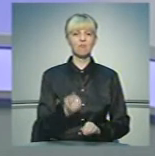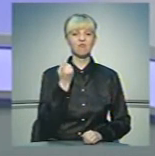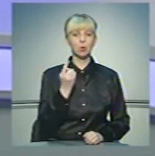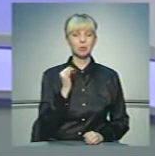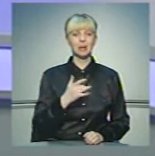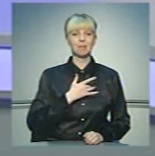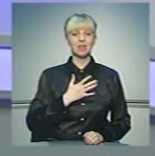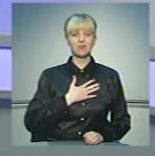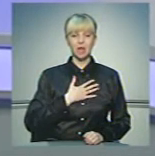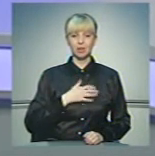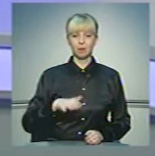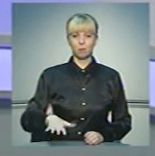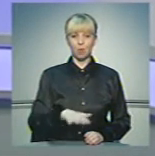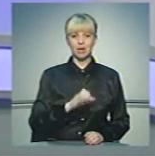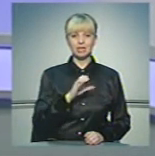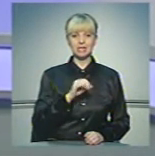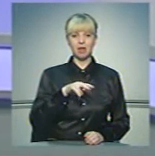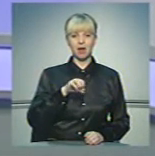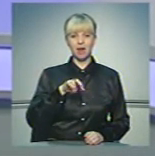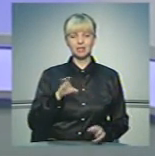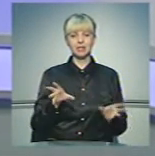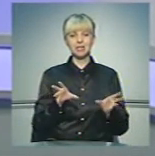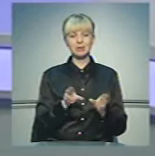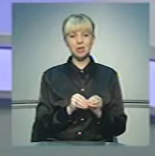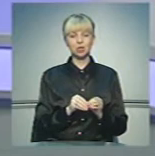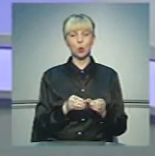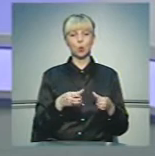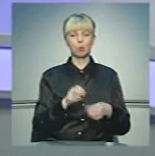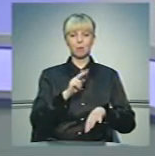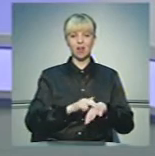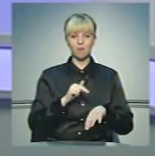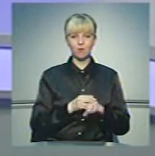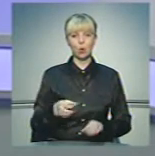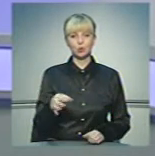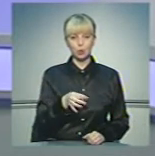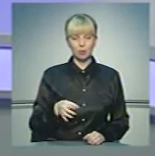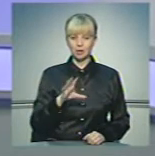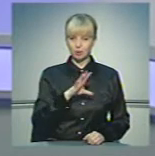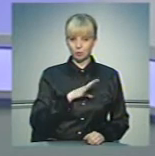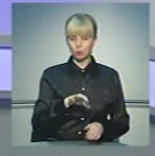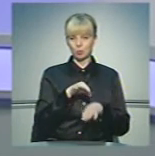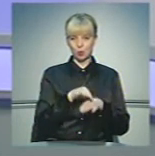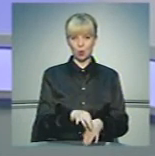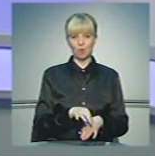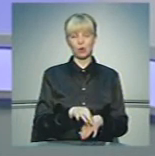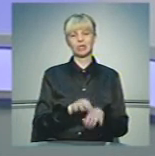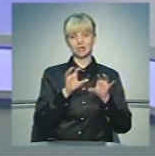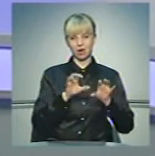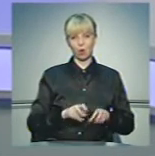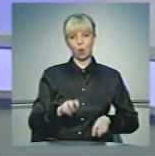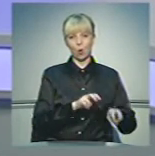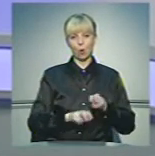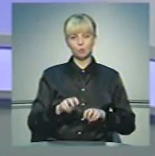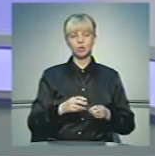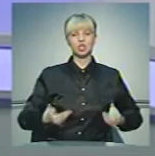із приватних помешкань селятина. Спільною міжвідомчою групою правоохоронців області було проведено санкціонований обшук